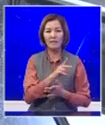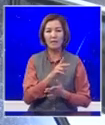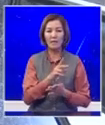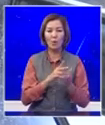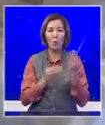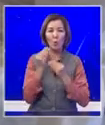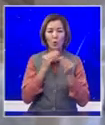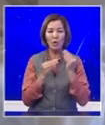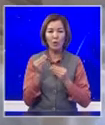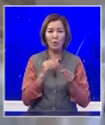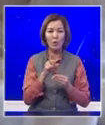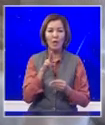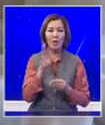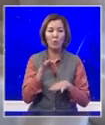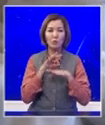ұрықтандыру жүргізілген.